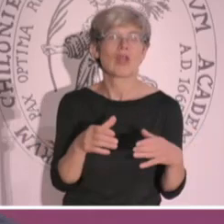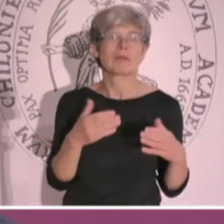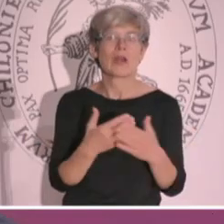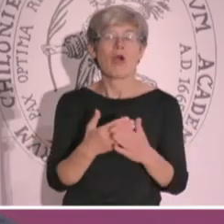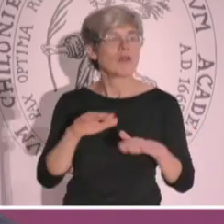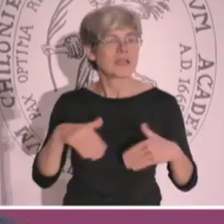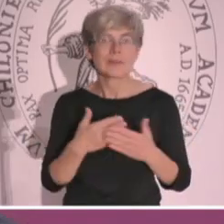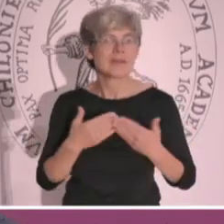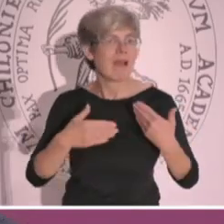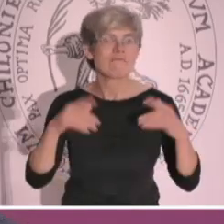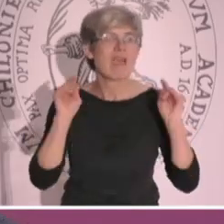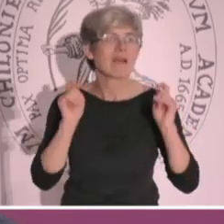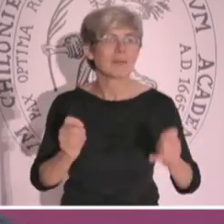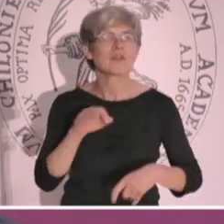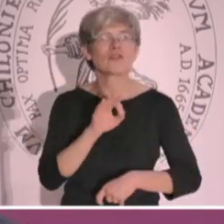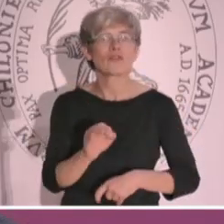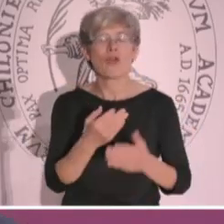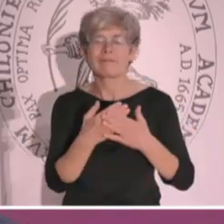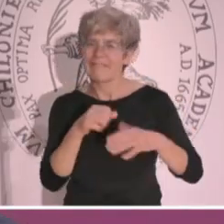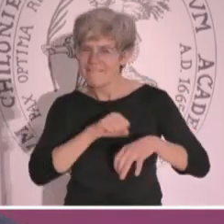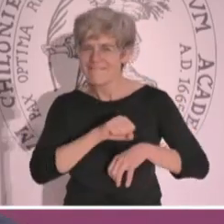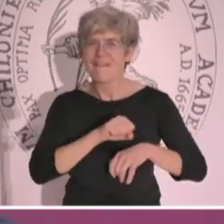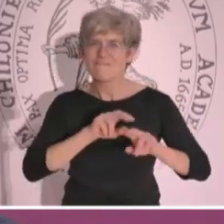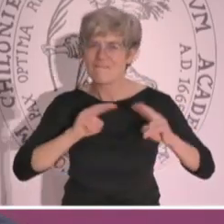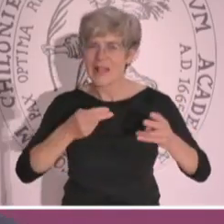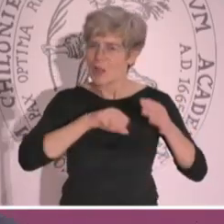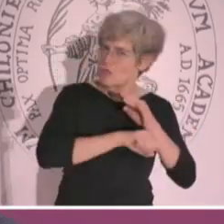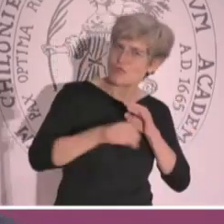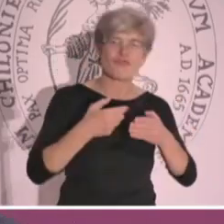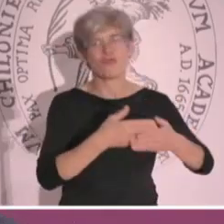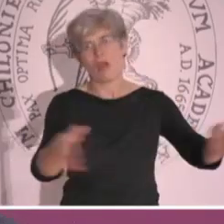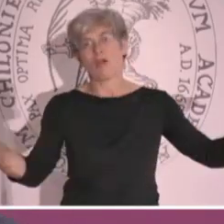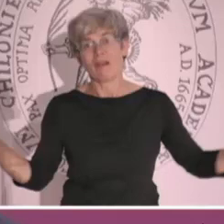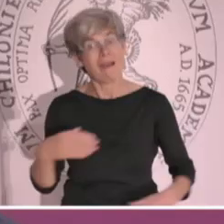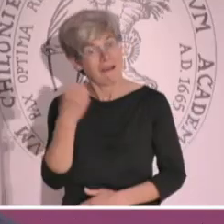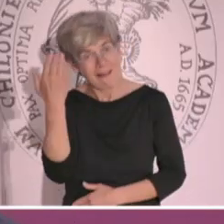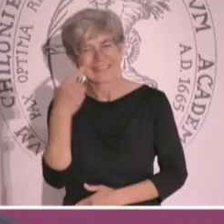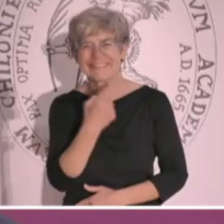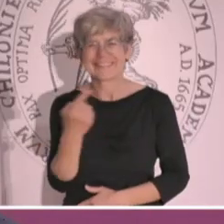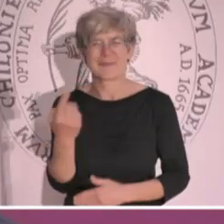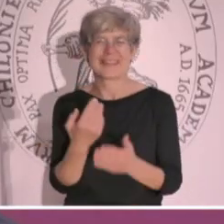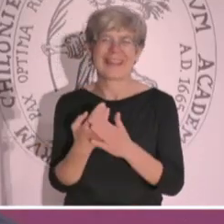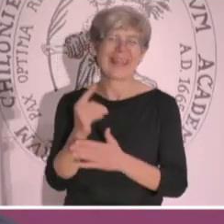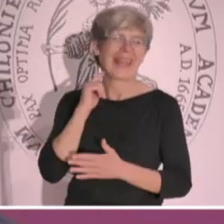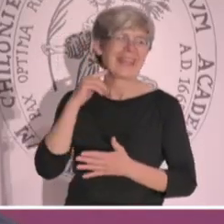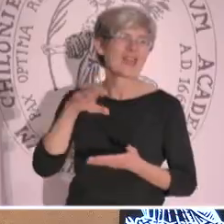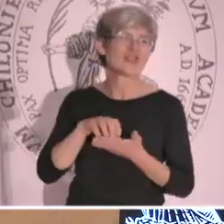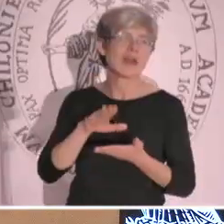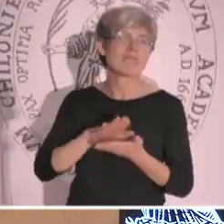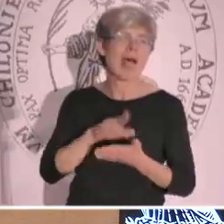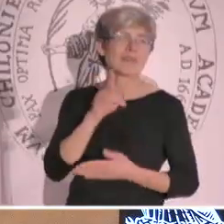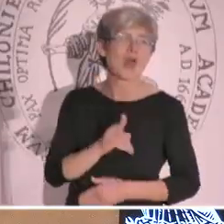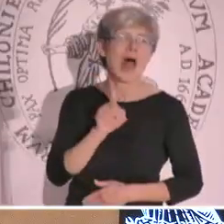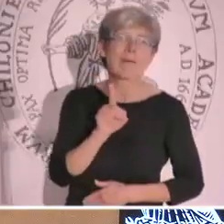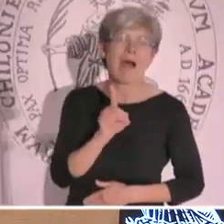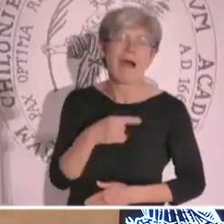einem die Welt öffnet. Ja, sicherlich, Sie sollen in Kiel bleiben. Wir bilden aber international aus,